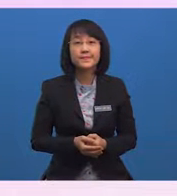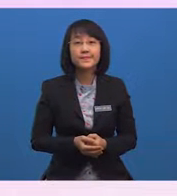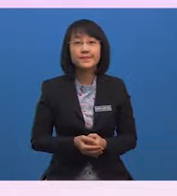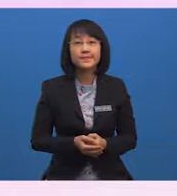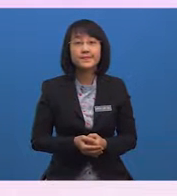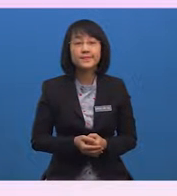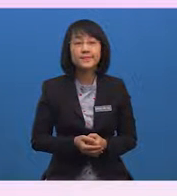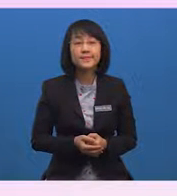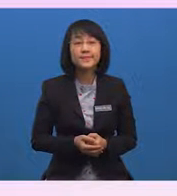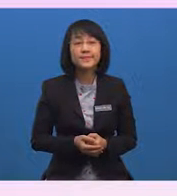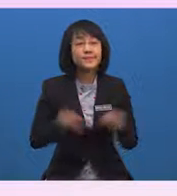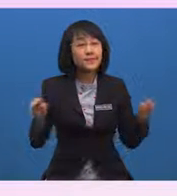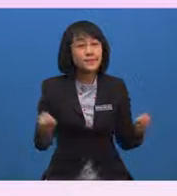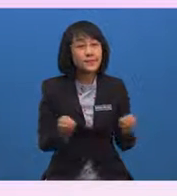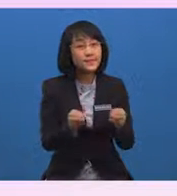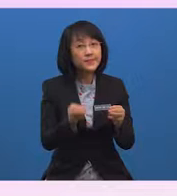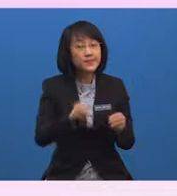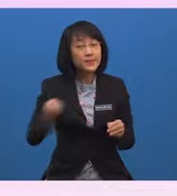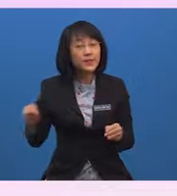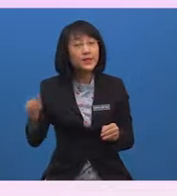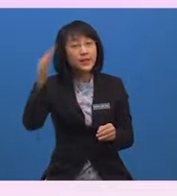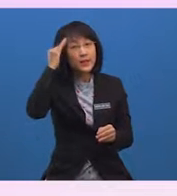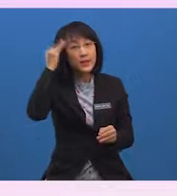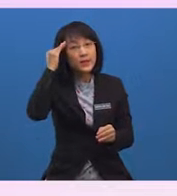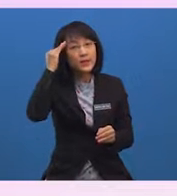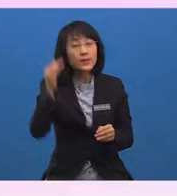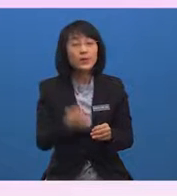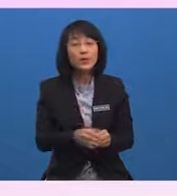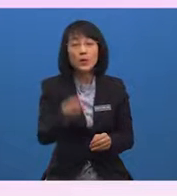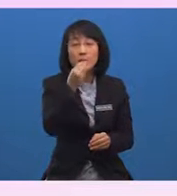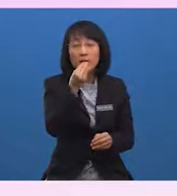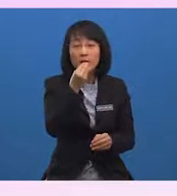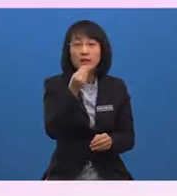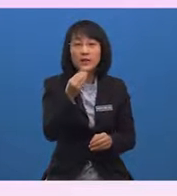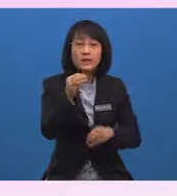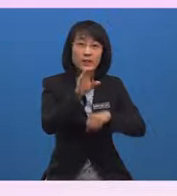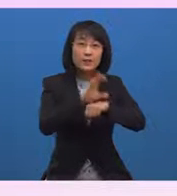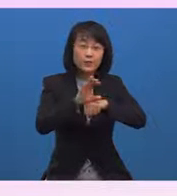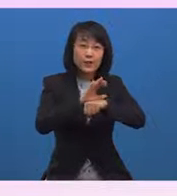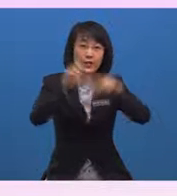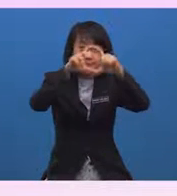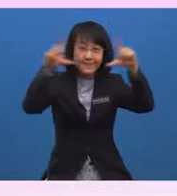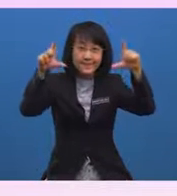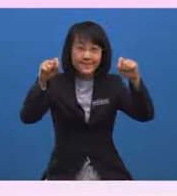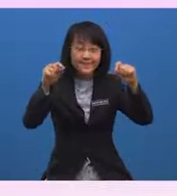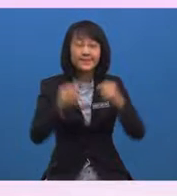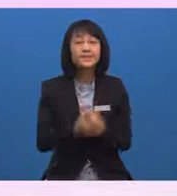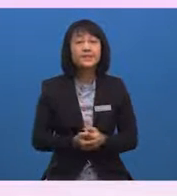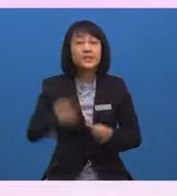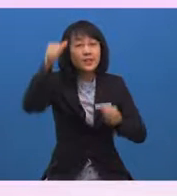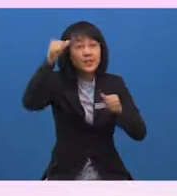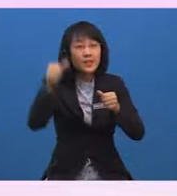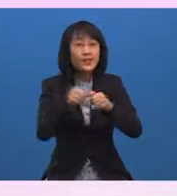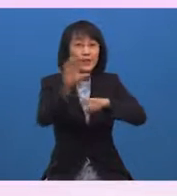murid-murid pernah melihat dan tahu serta makan coklat bar kan? Ingat coklat